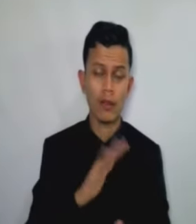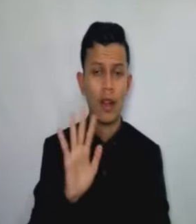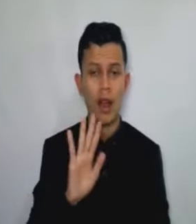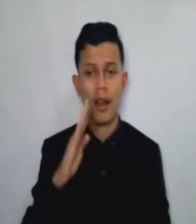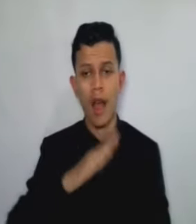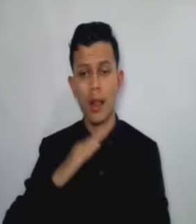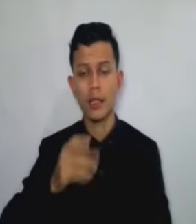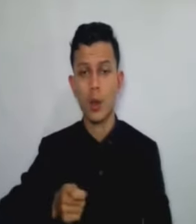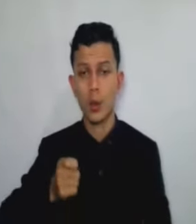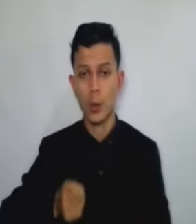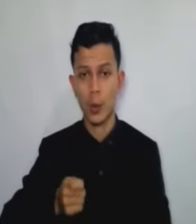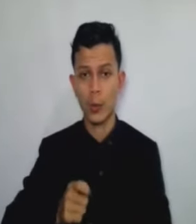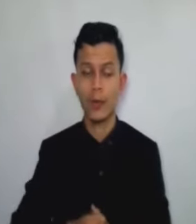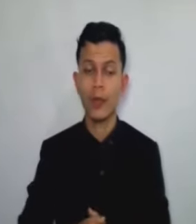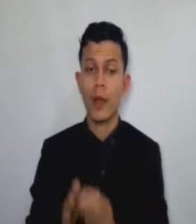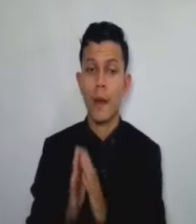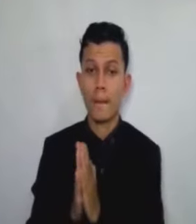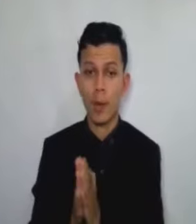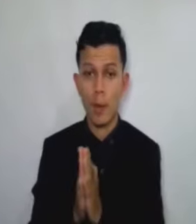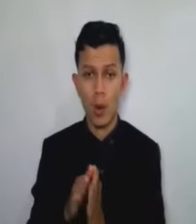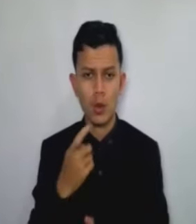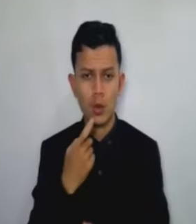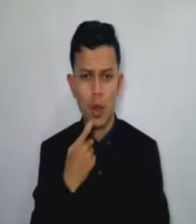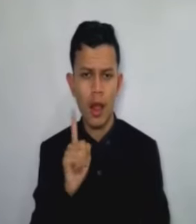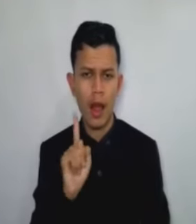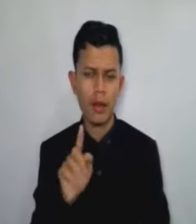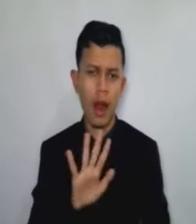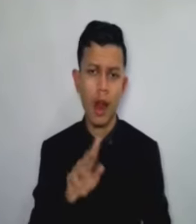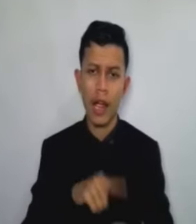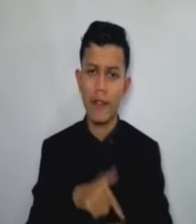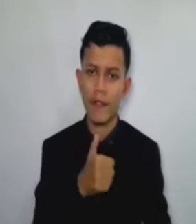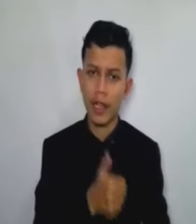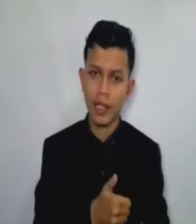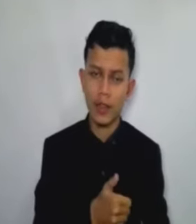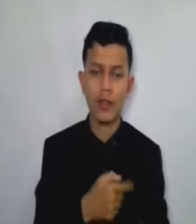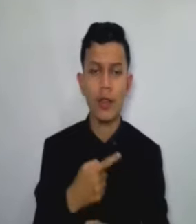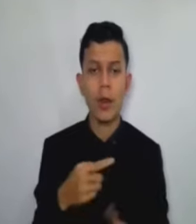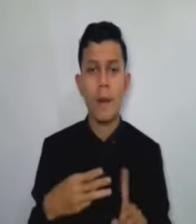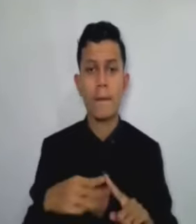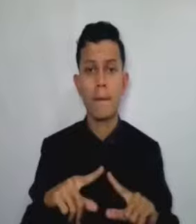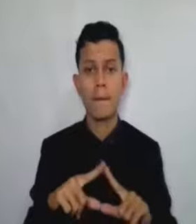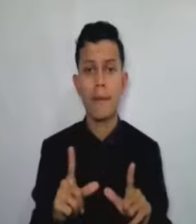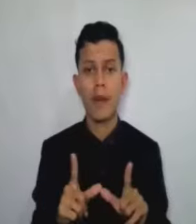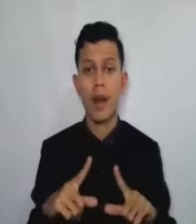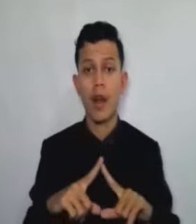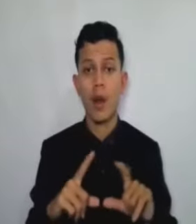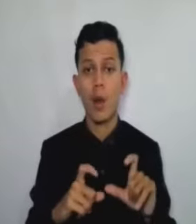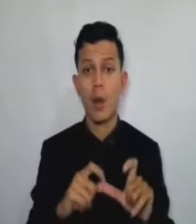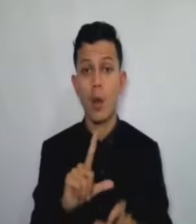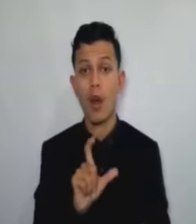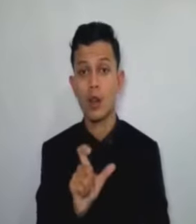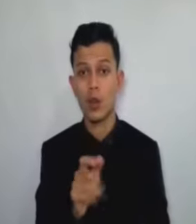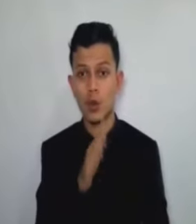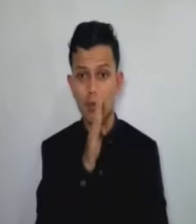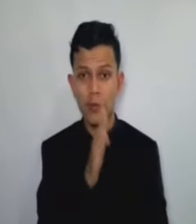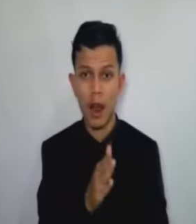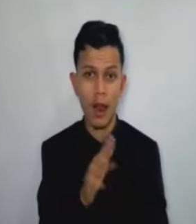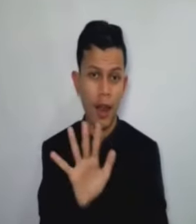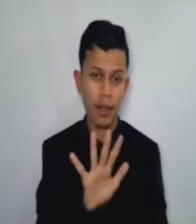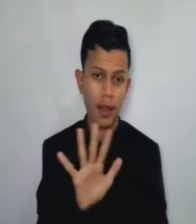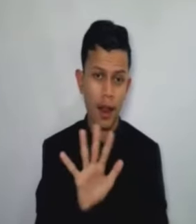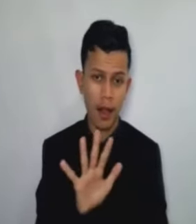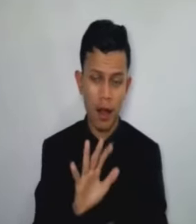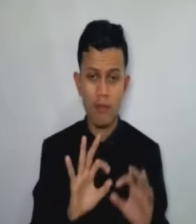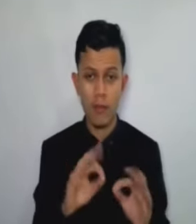mengenai anggapan adanya ketidakefektifan dan tidak netralan Bawaslu dalam menegakkan hukum pemilu pada pemilihan presiden dan wakil presiden